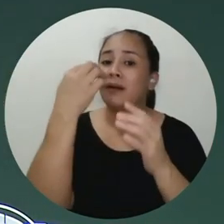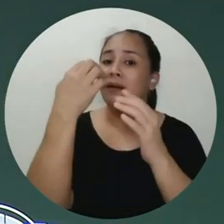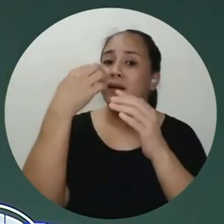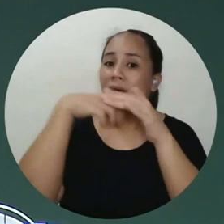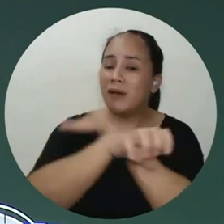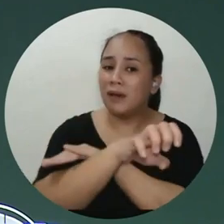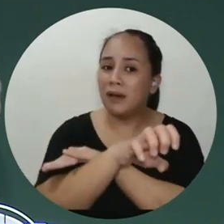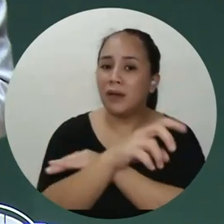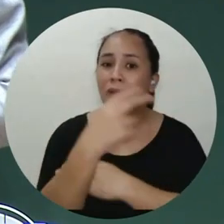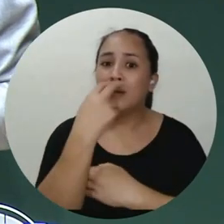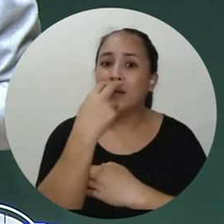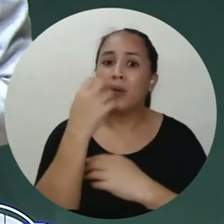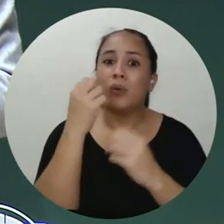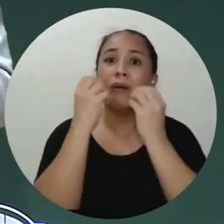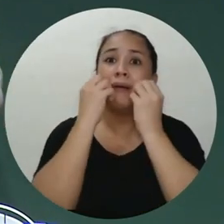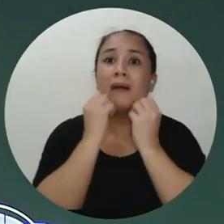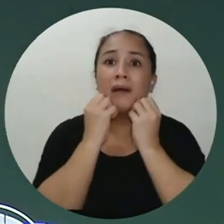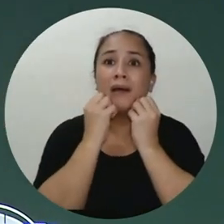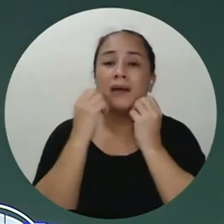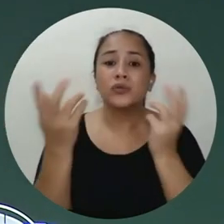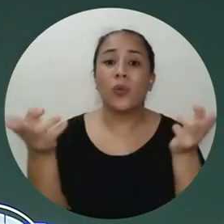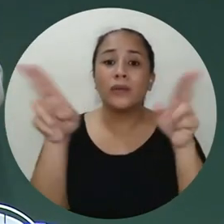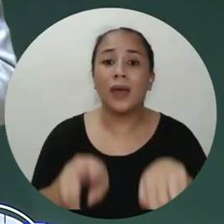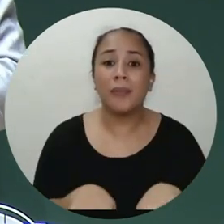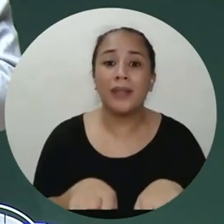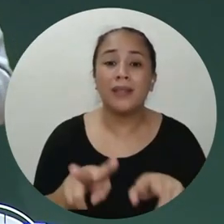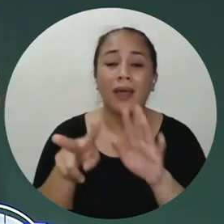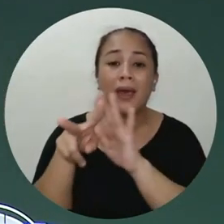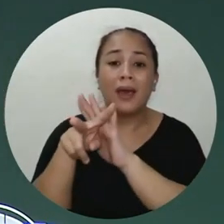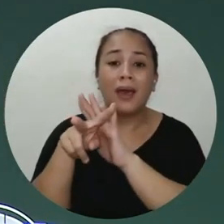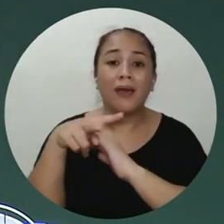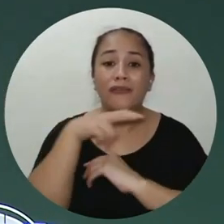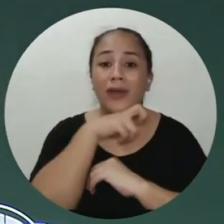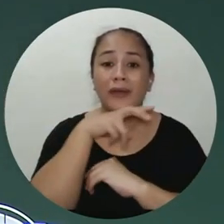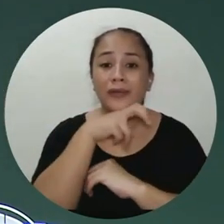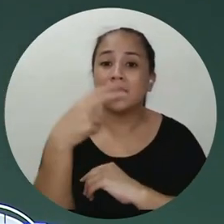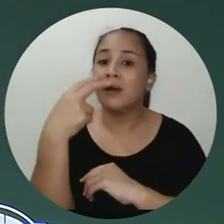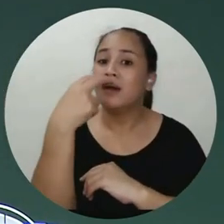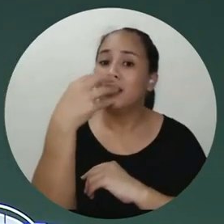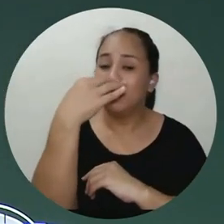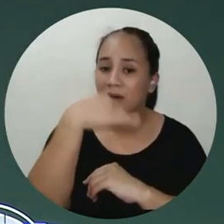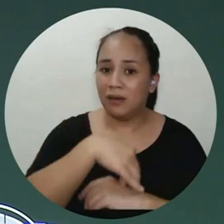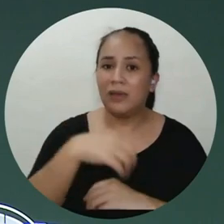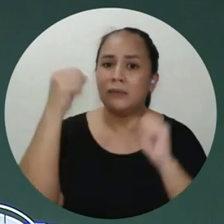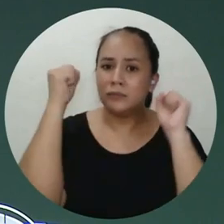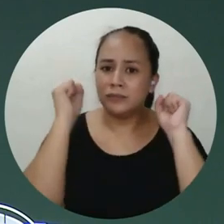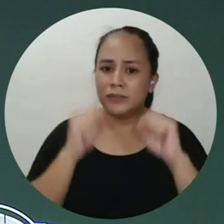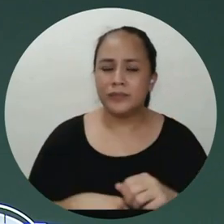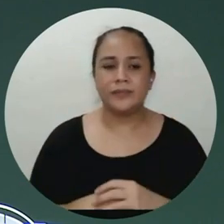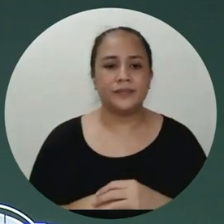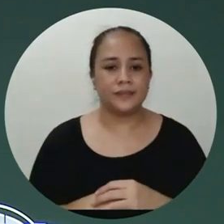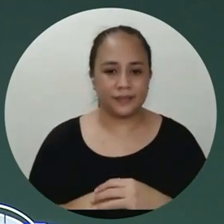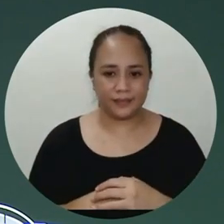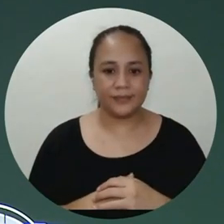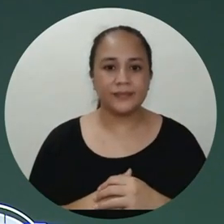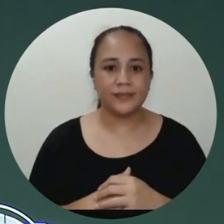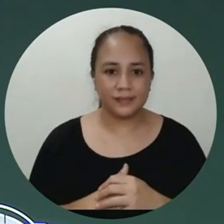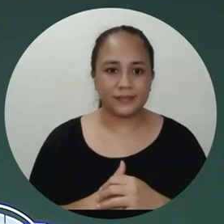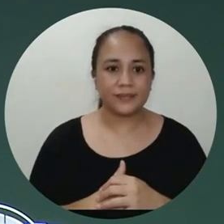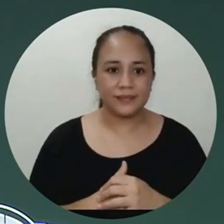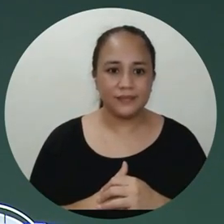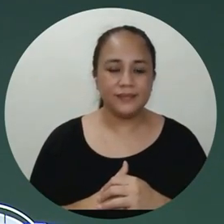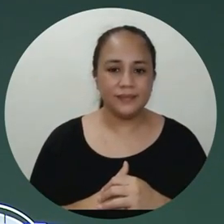nose is all wide open, so it's not effective. 예배를 드릴 때도 이렇게 강의를 할 때나 세미나를 할 때도 말씀을 들을